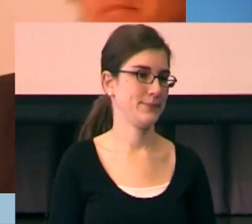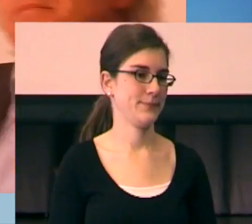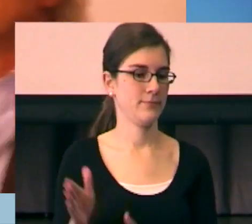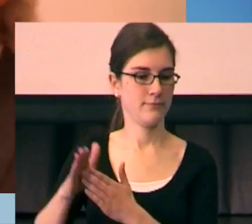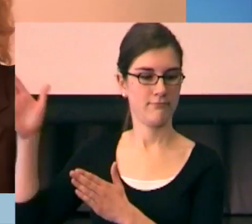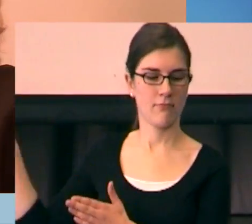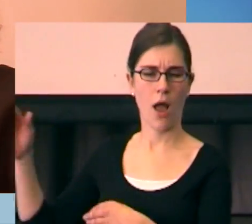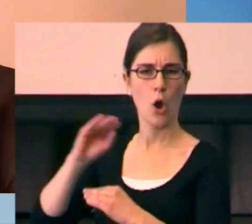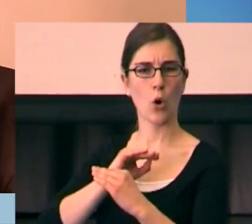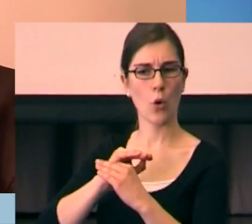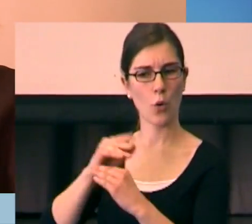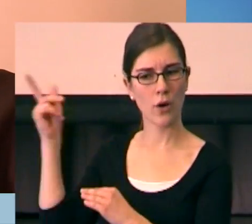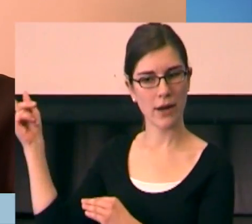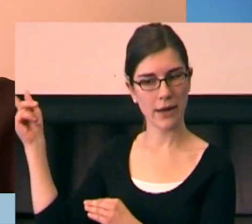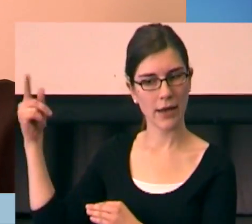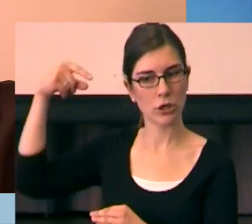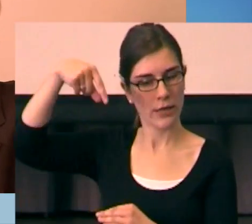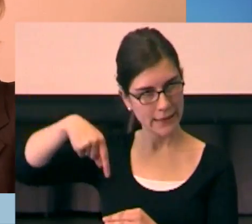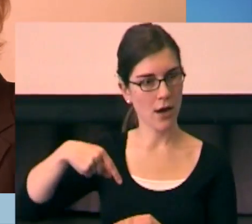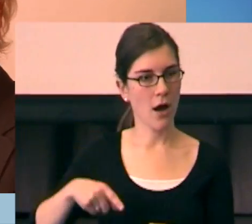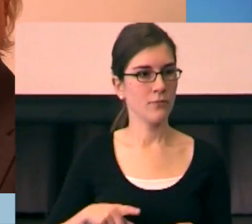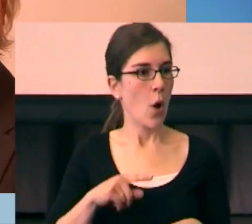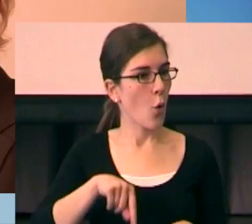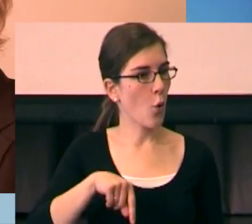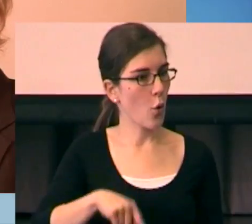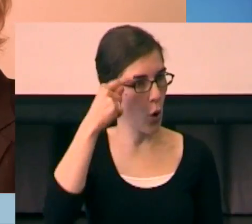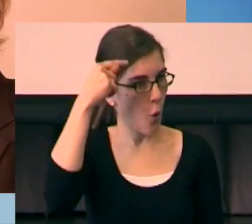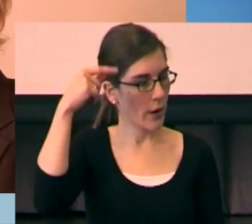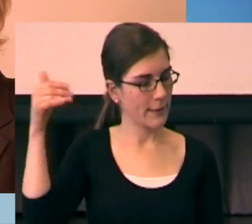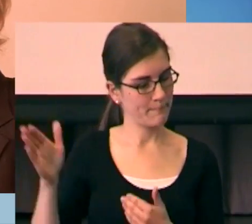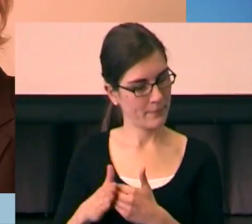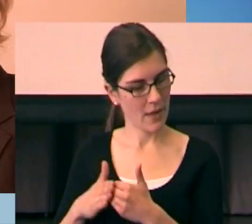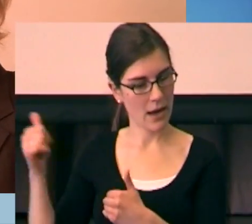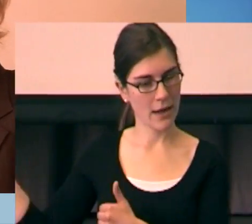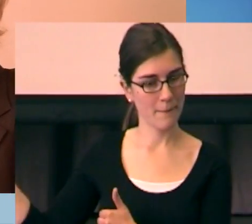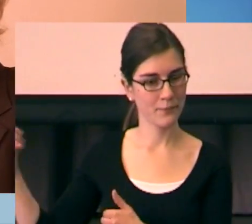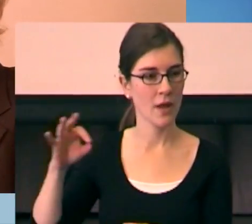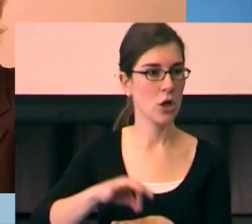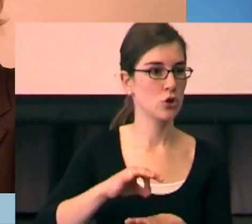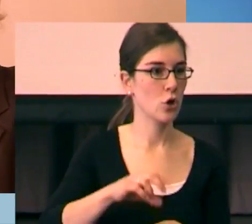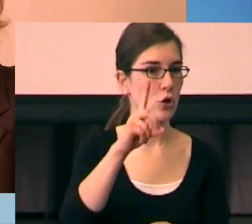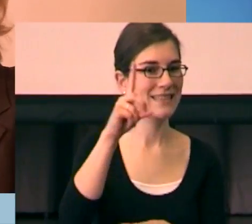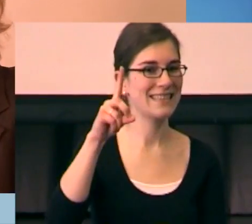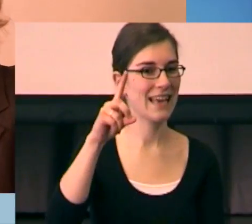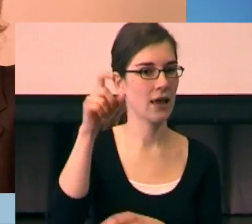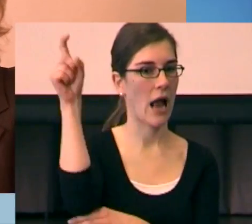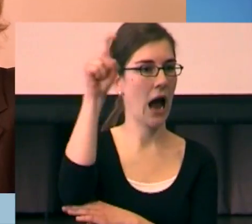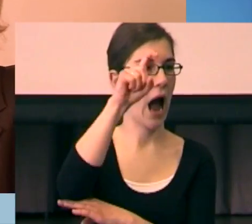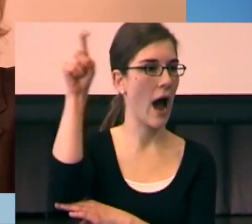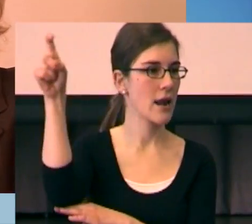Sein Kollege niedergelassener Urologe neben ihm ist Dr. Dietrich Kran.